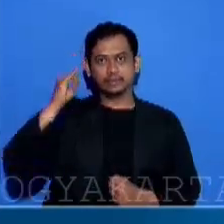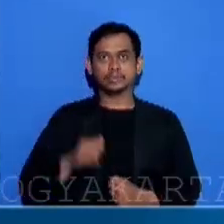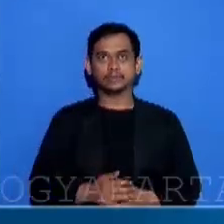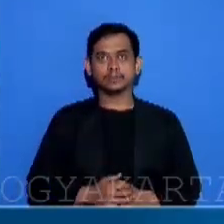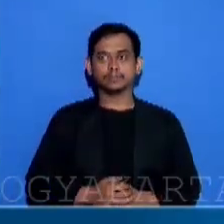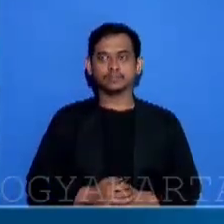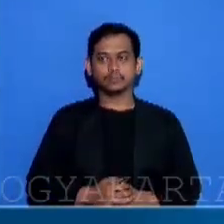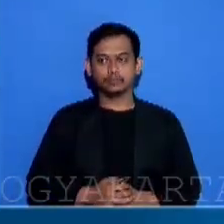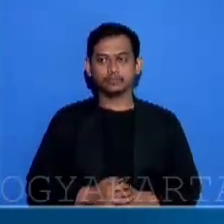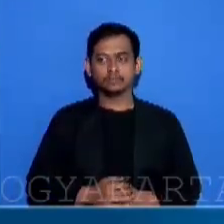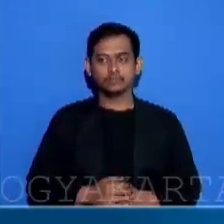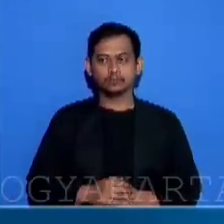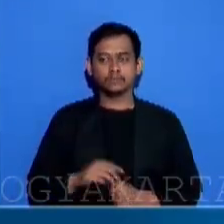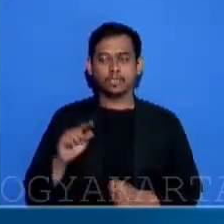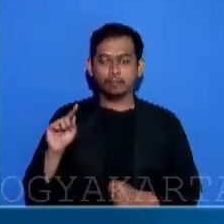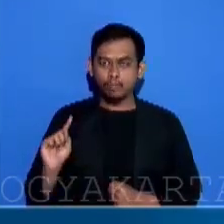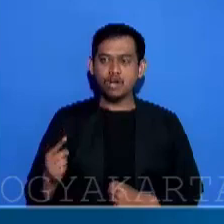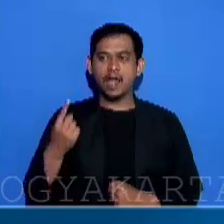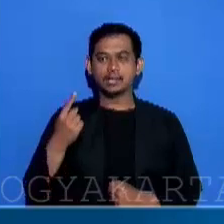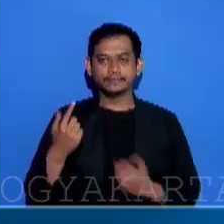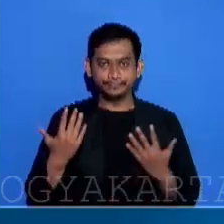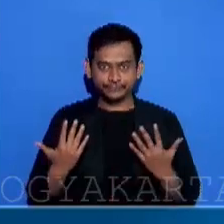mulai dari pendampingan produksi,